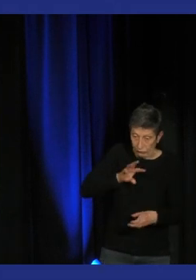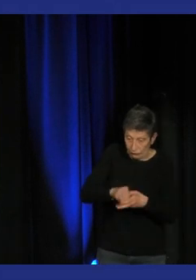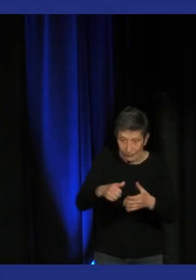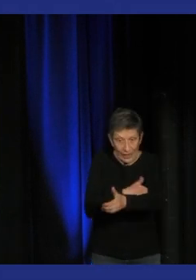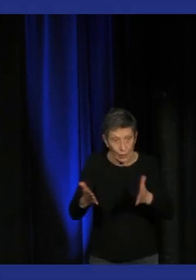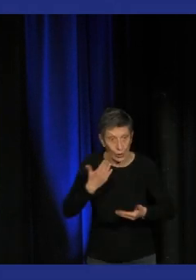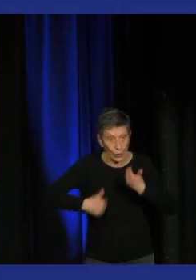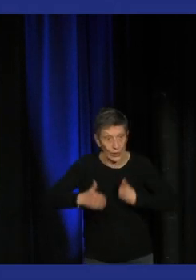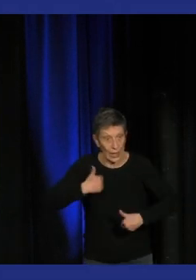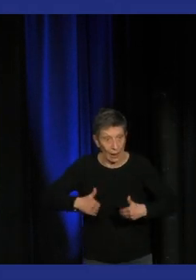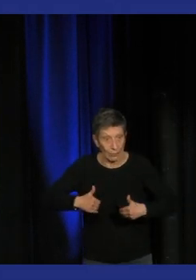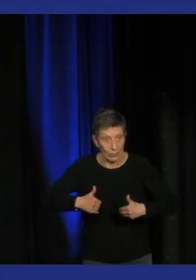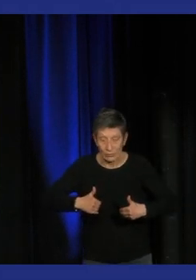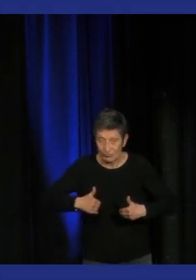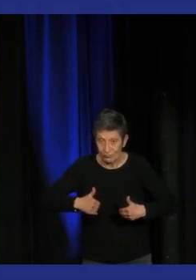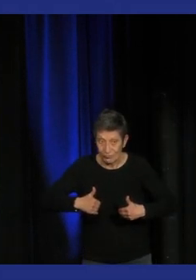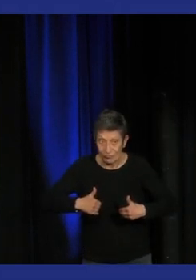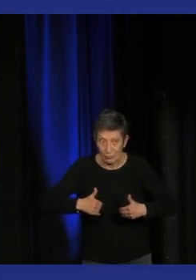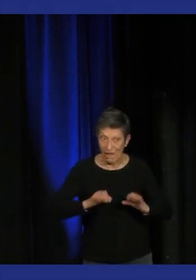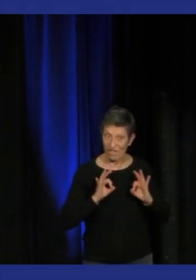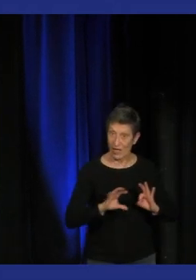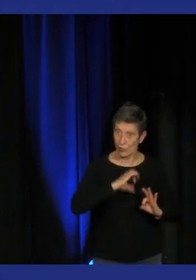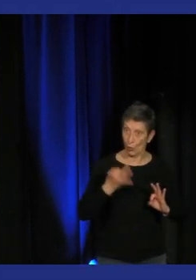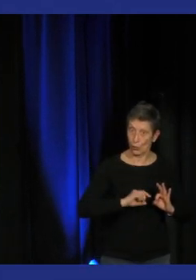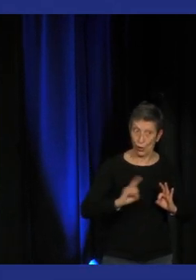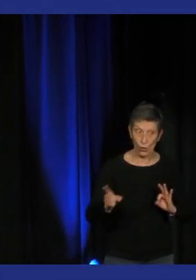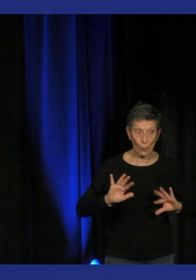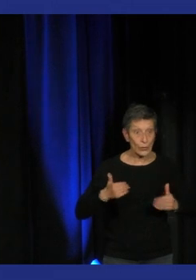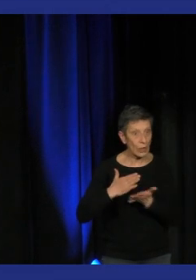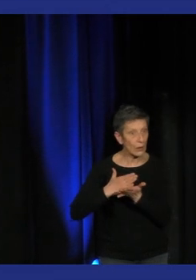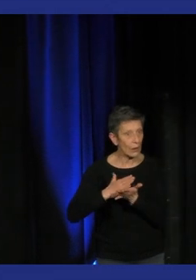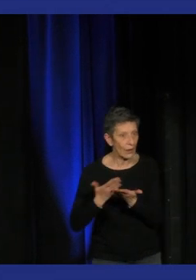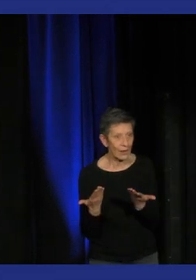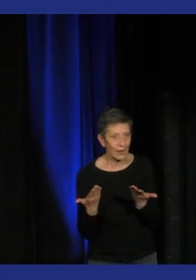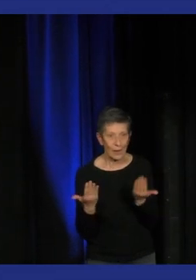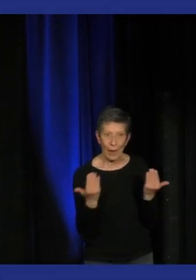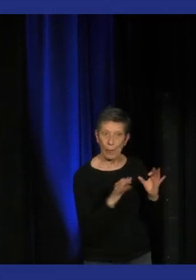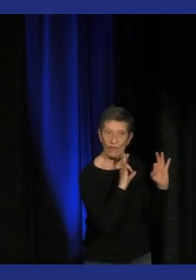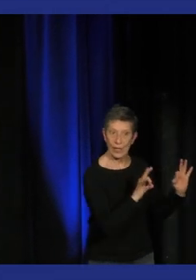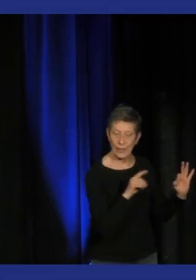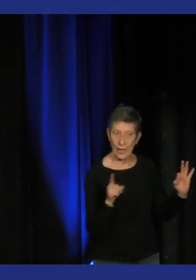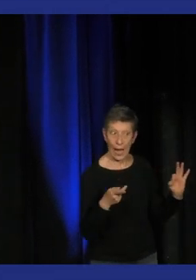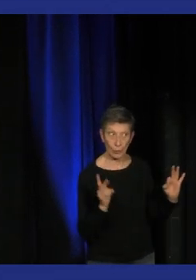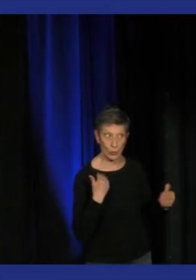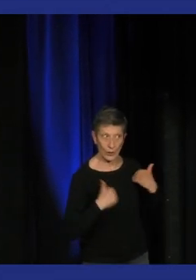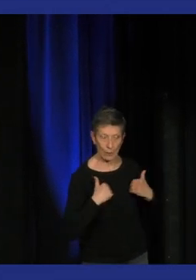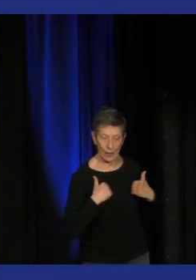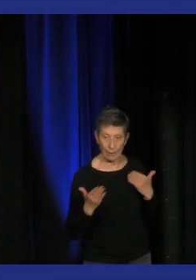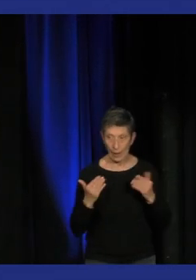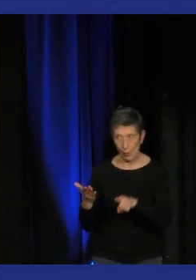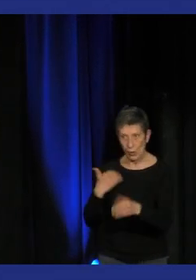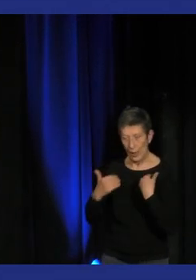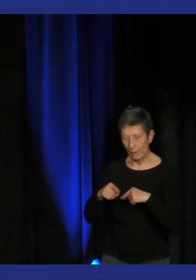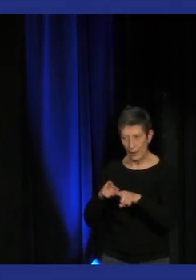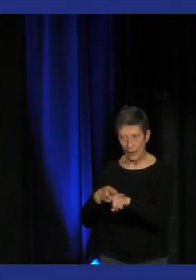cette catégorie-là mais ni totalement valides, donc qui seraient peut-être plus handicapés que des valides mais plus valides que des personnes handicapées. Et du coup,